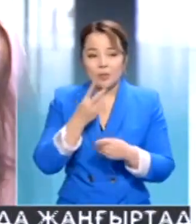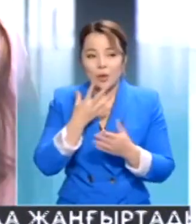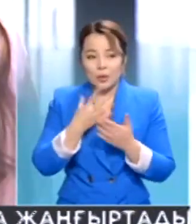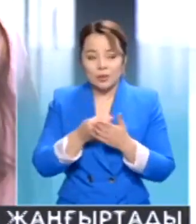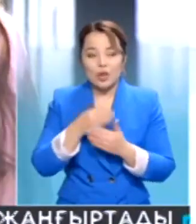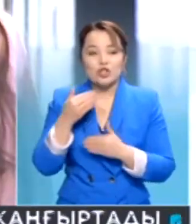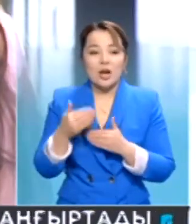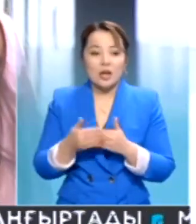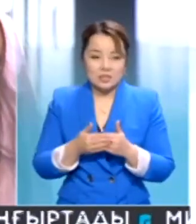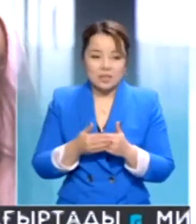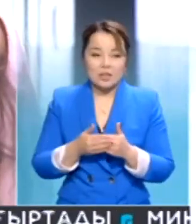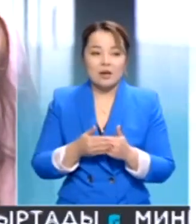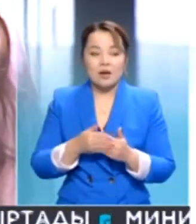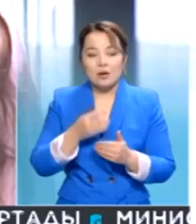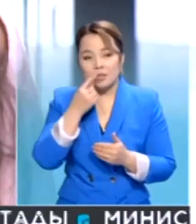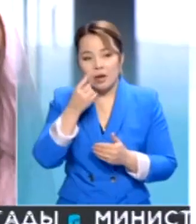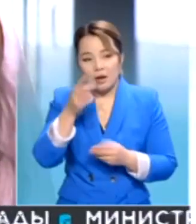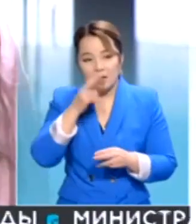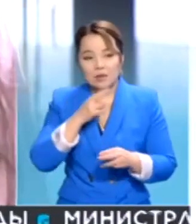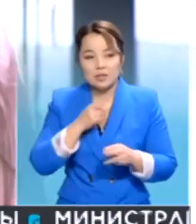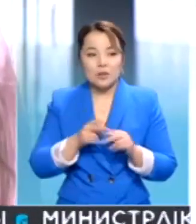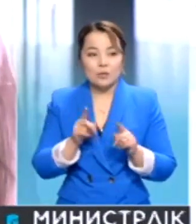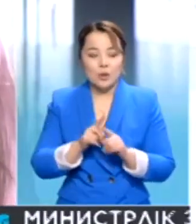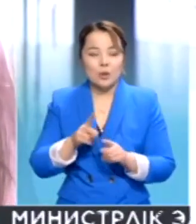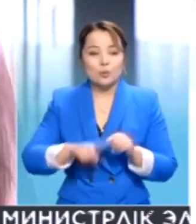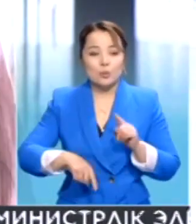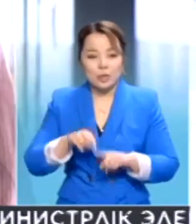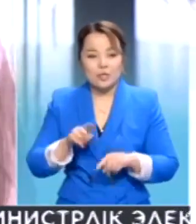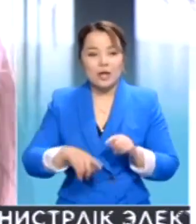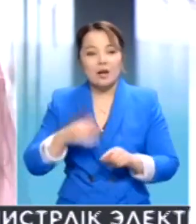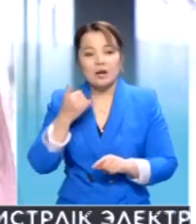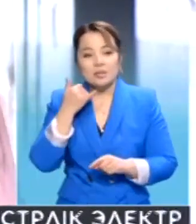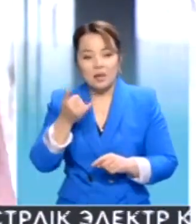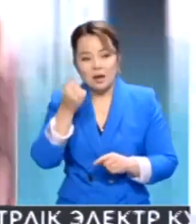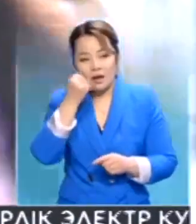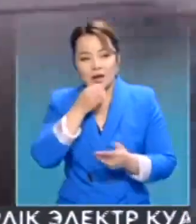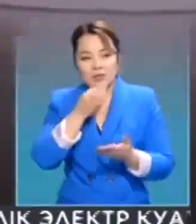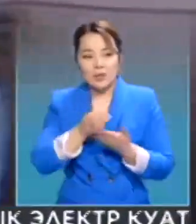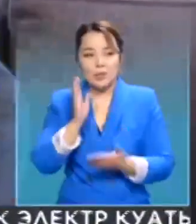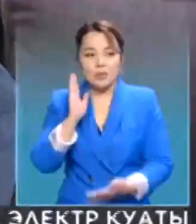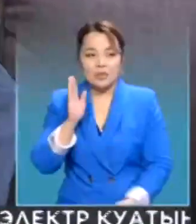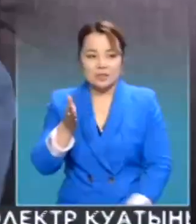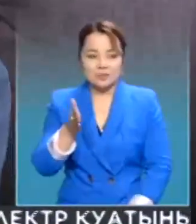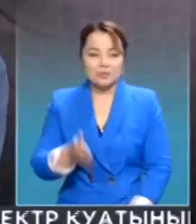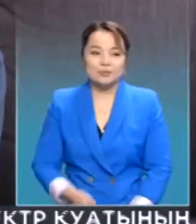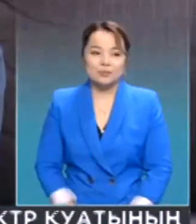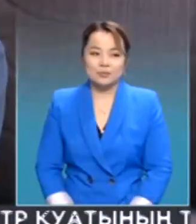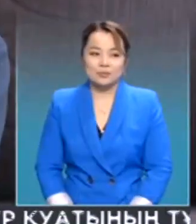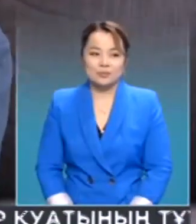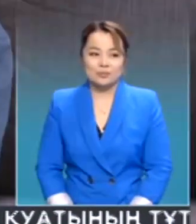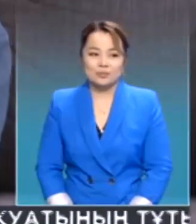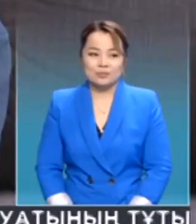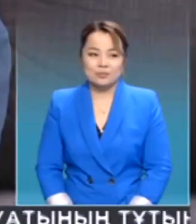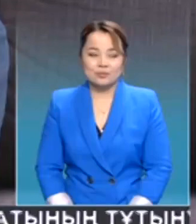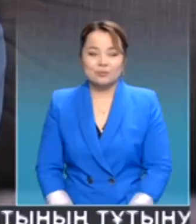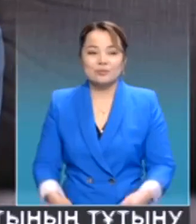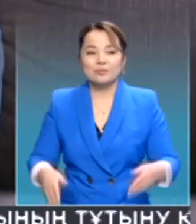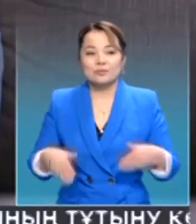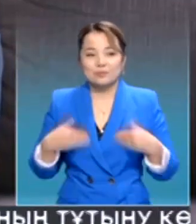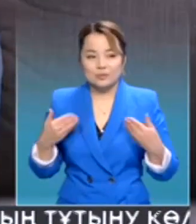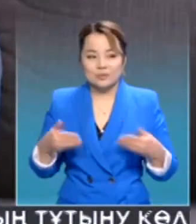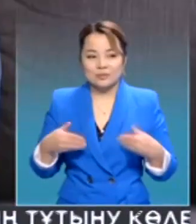өзінің жақындарымен алыстағы ағайын туыстарына хабарласып, алғыс білдіретін болады. Ассалаумалейкум, ата, қалайсыздар? Ассалаумалейкум,